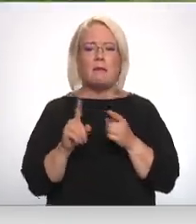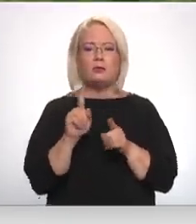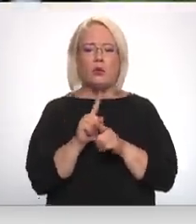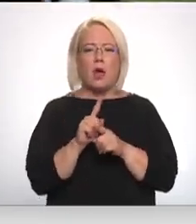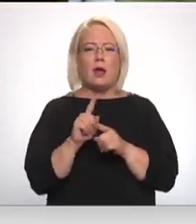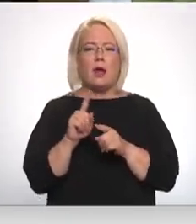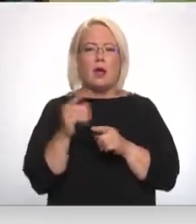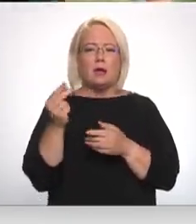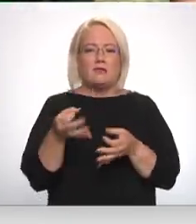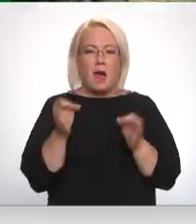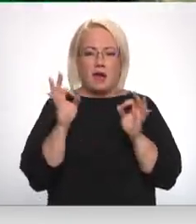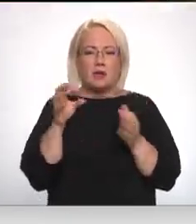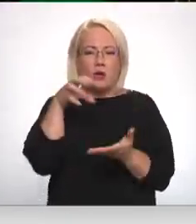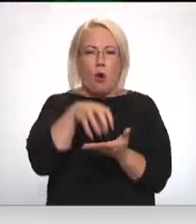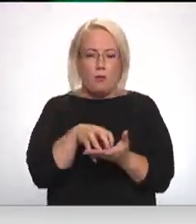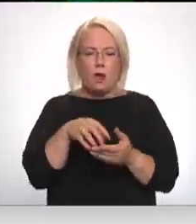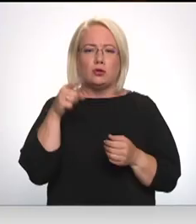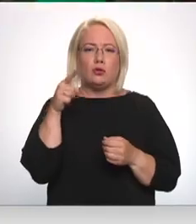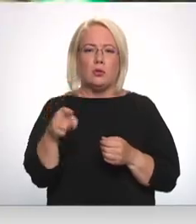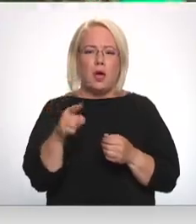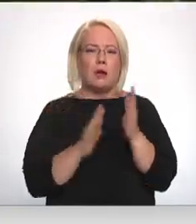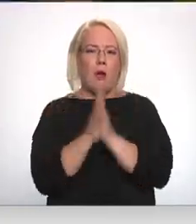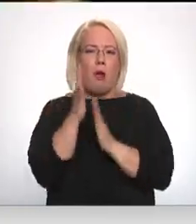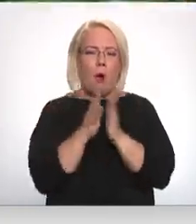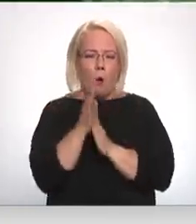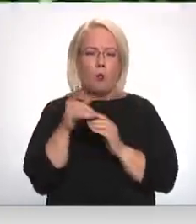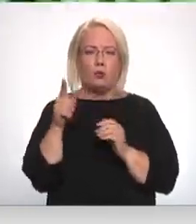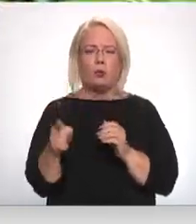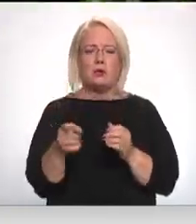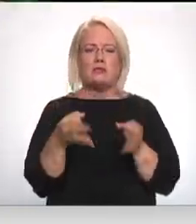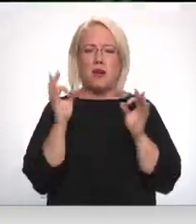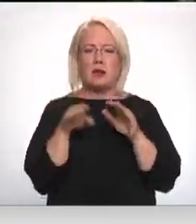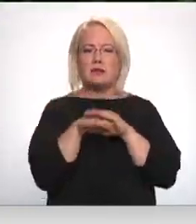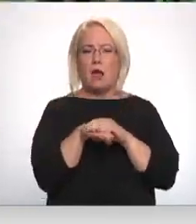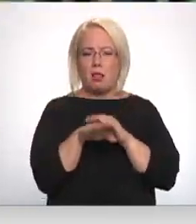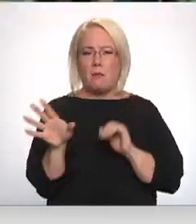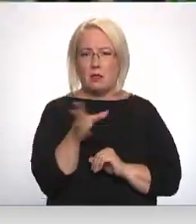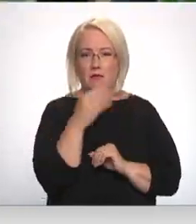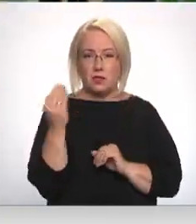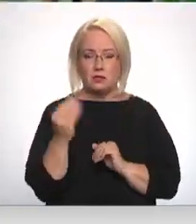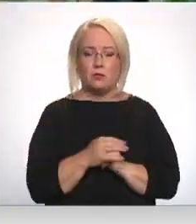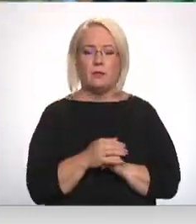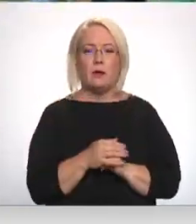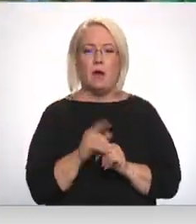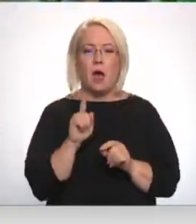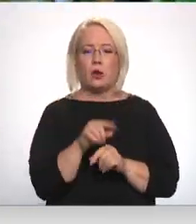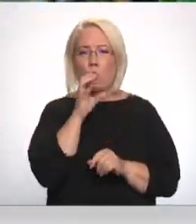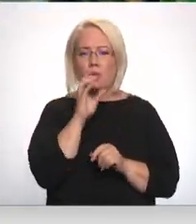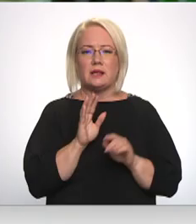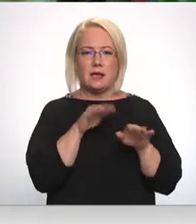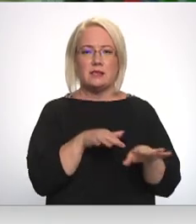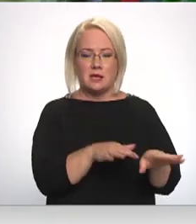biotops, kurā ir svarīgi saglabāt dzīvotnes, to migrācijas koridorus un upes ūdens tecējumu. Tajās vietās, kur veidojas šie